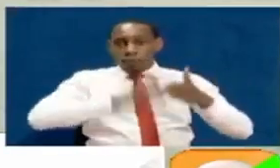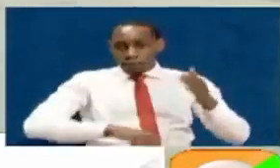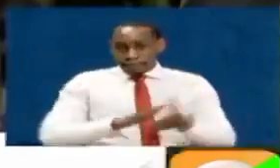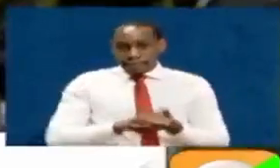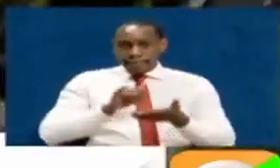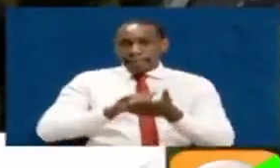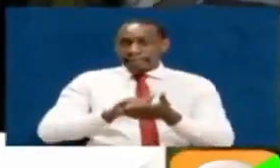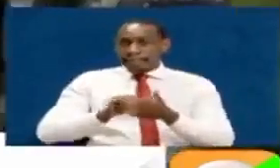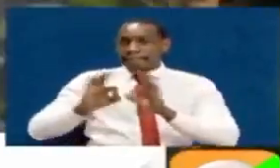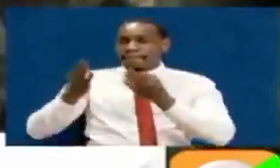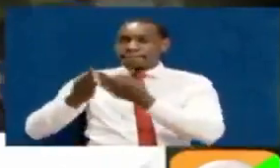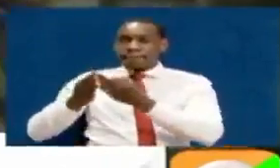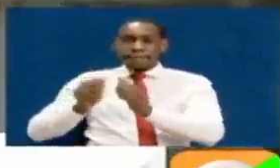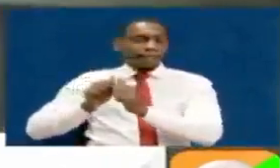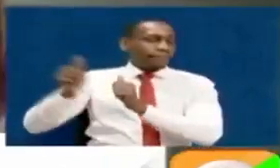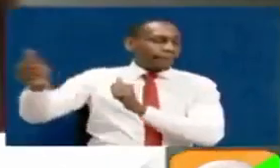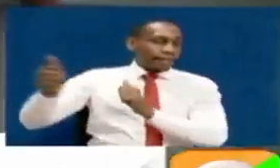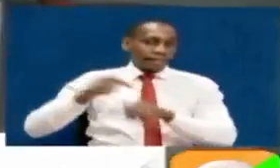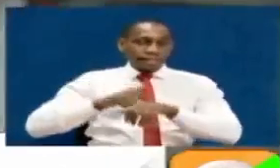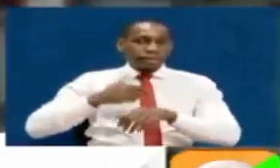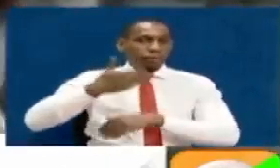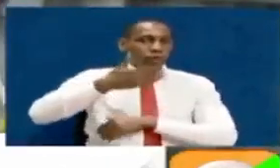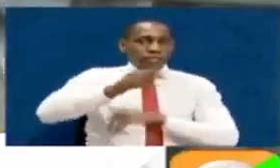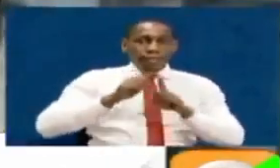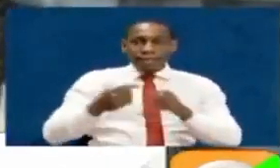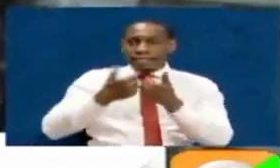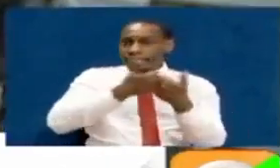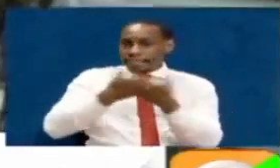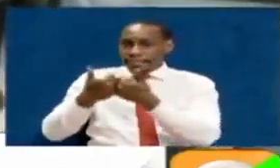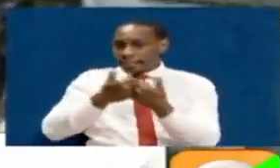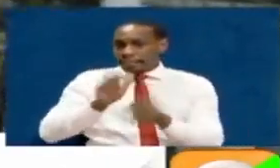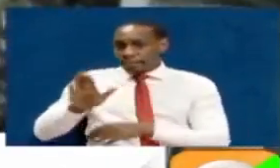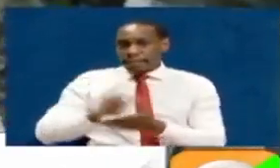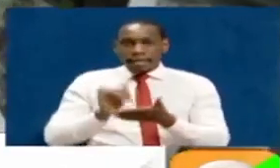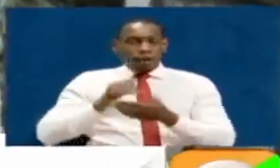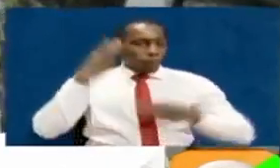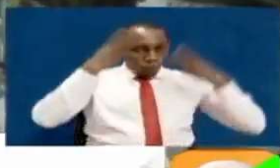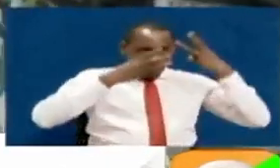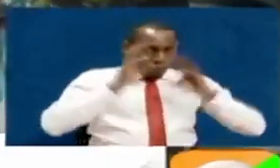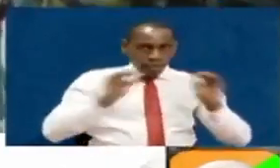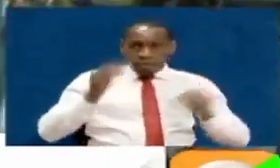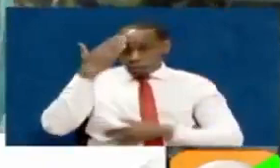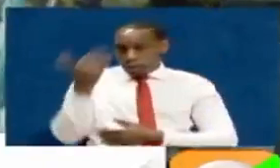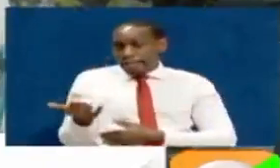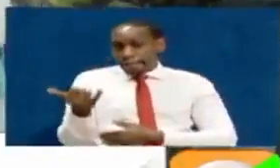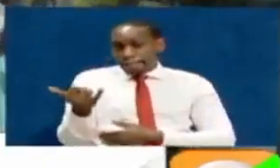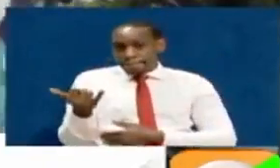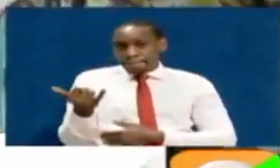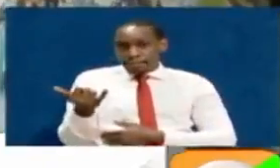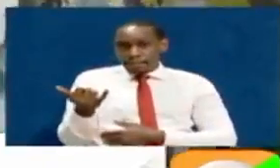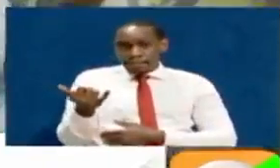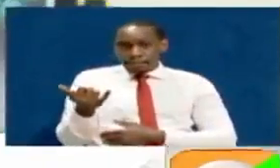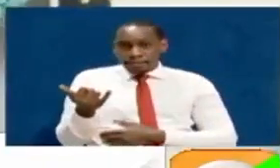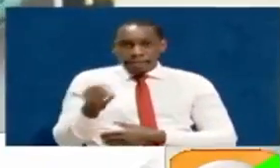ya kuwa mbali na familia wakati mwingi. Lakini hizo changamoto hata hazinitii wasiwasi, kwa kuwa yale